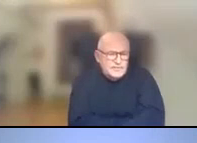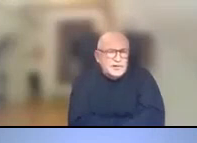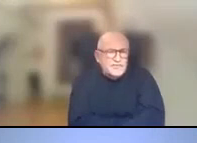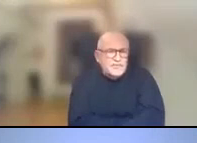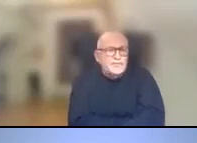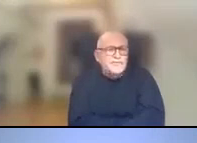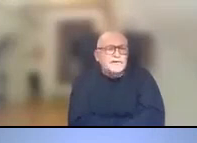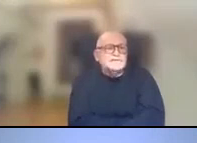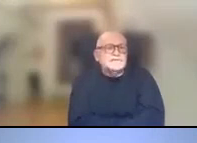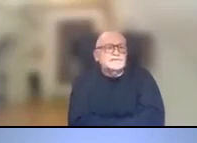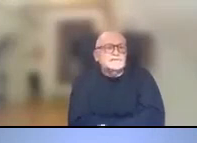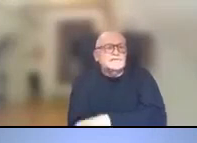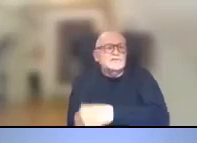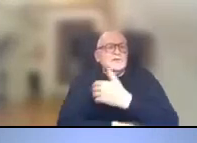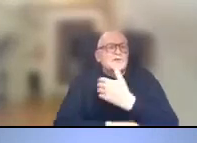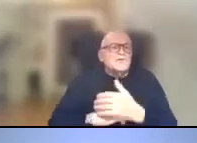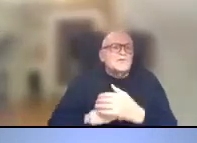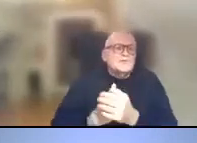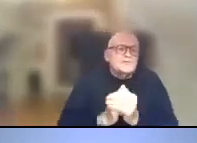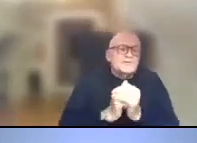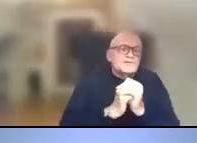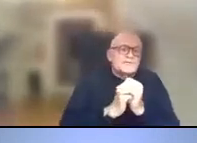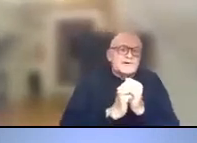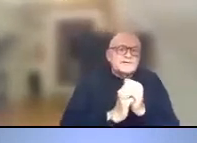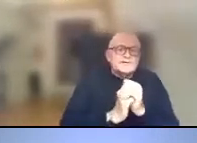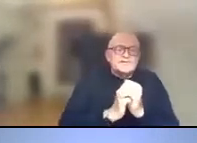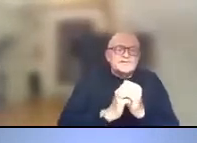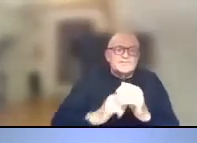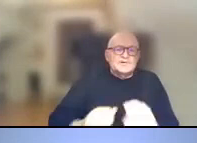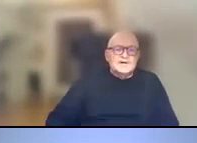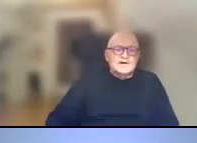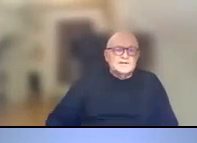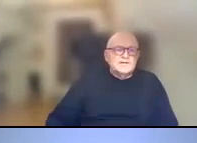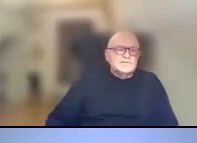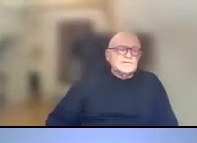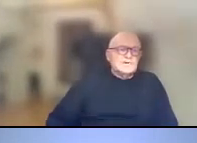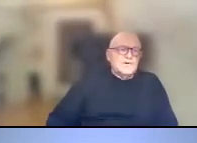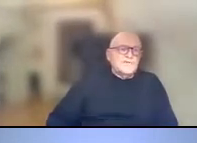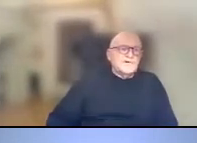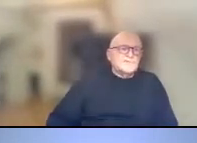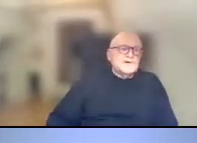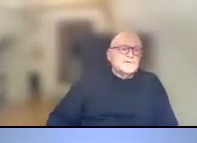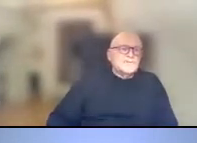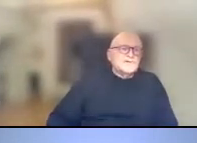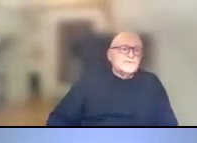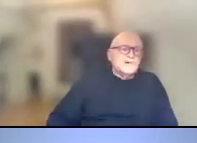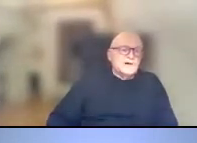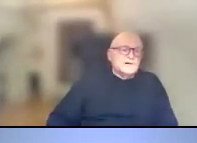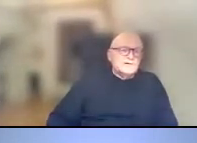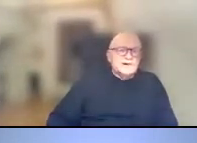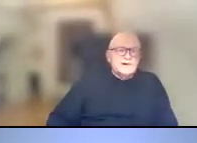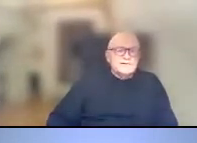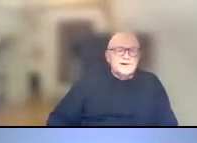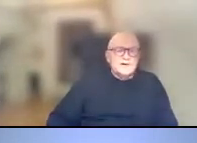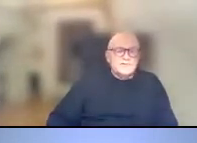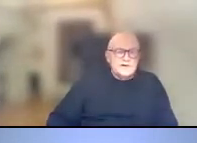im Hinblick auf Frühwarnzeichen. Und vielleicht ist es so, dass all diese Aufklärungsarbeit über all